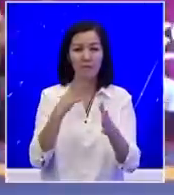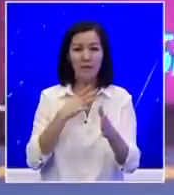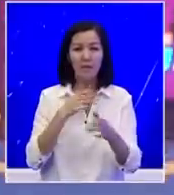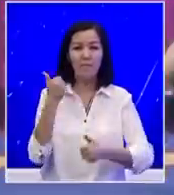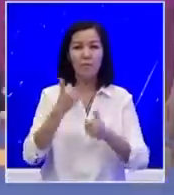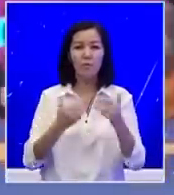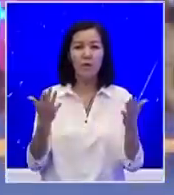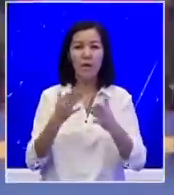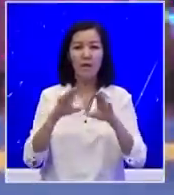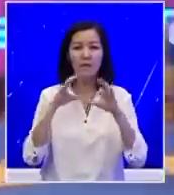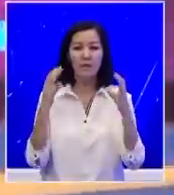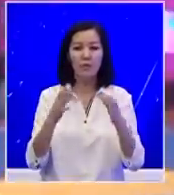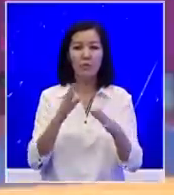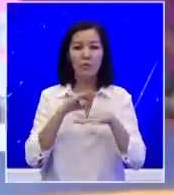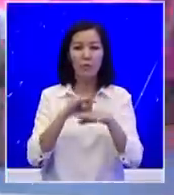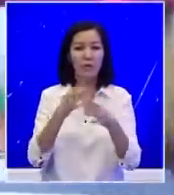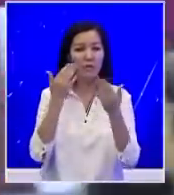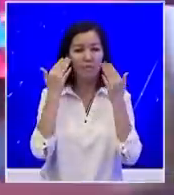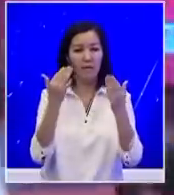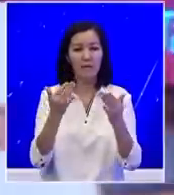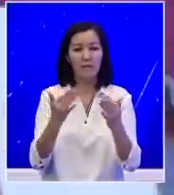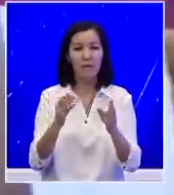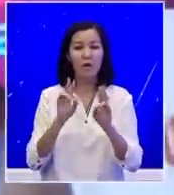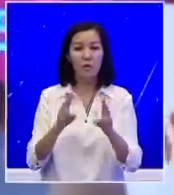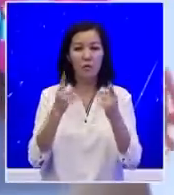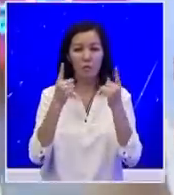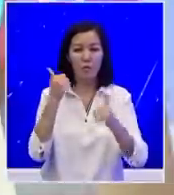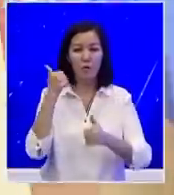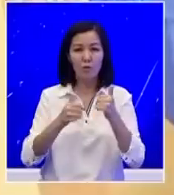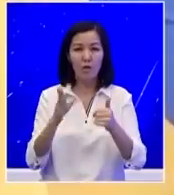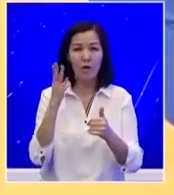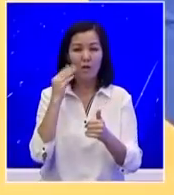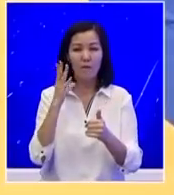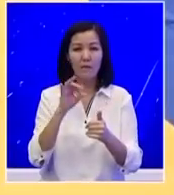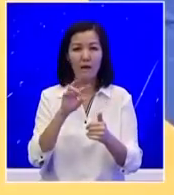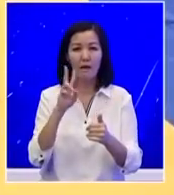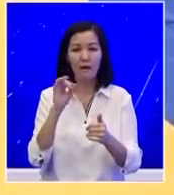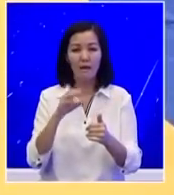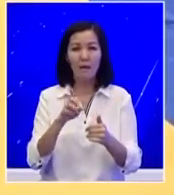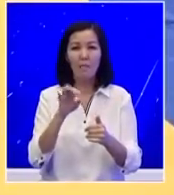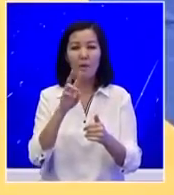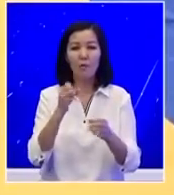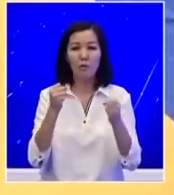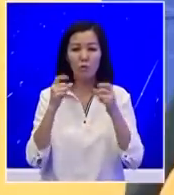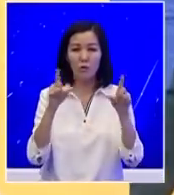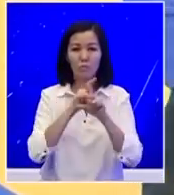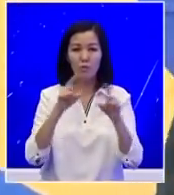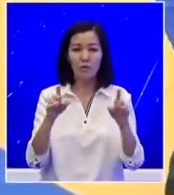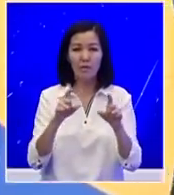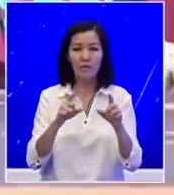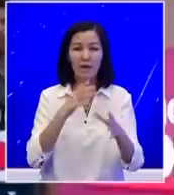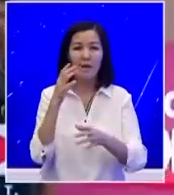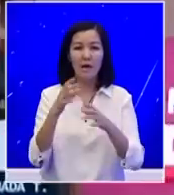Турнирдің қай аренада ұйымдастырылатыны әзірге белгісіз. Дүбірлі доданы Алматы арена Балуан Шолақ атындағы спорт сарайы және халық